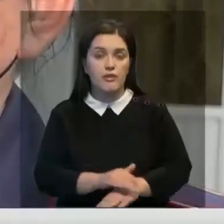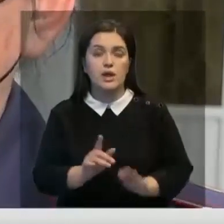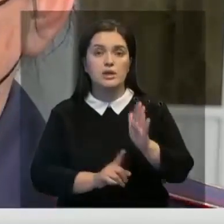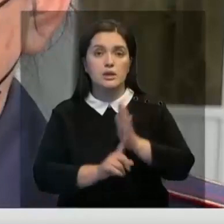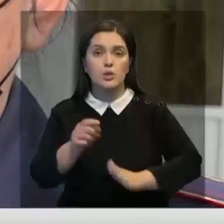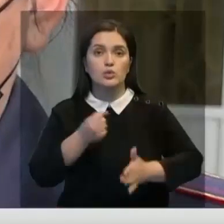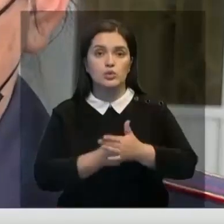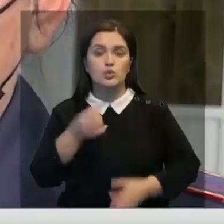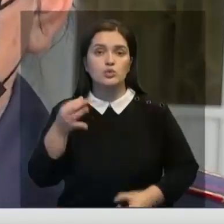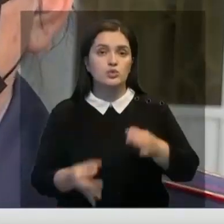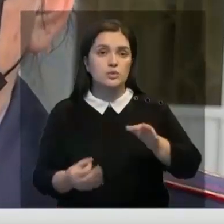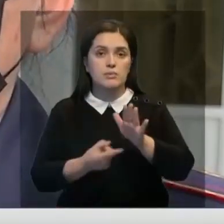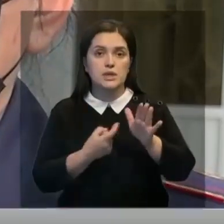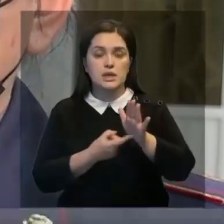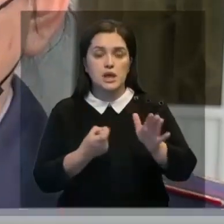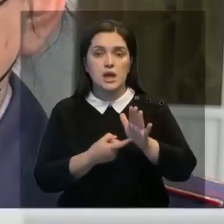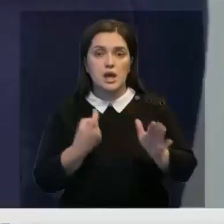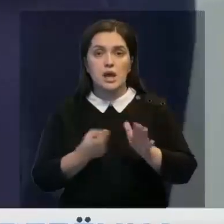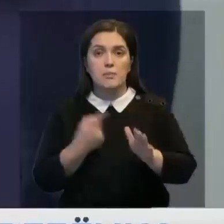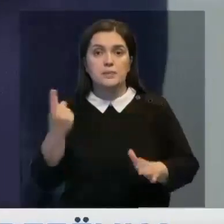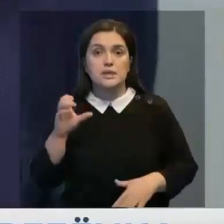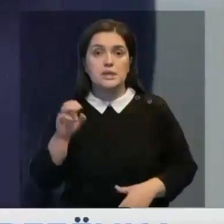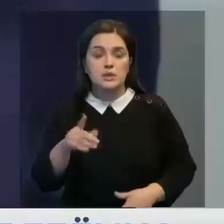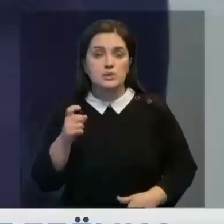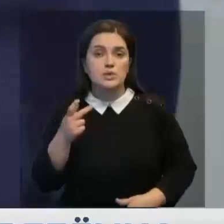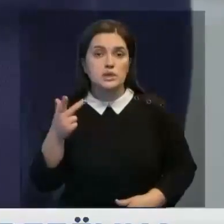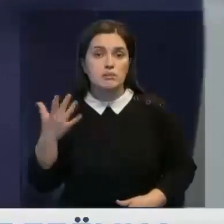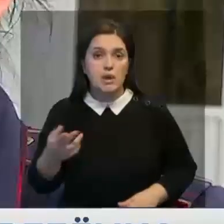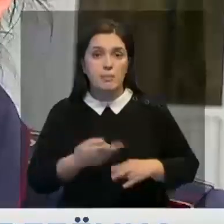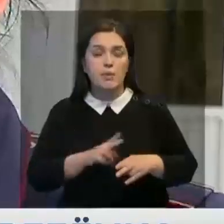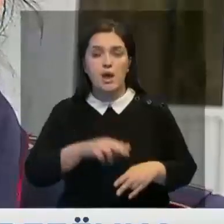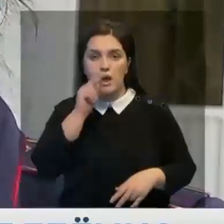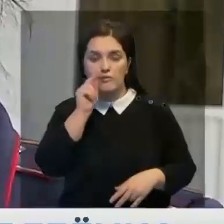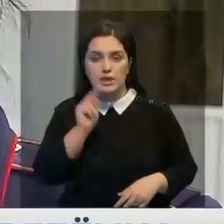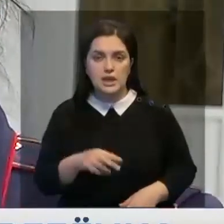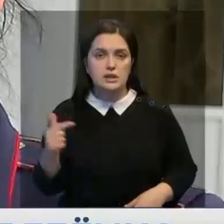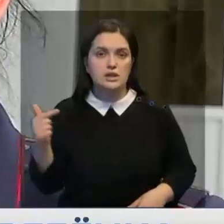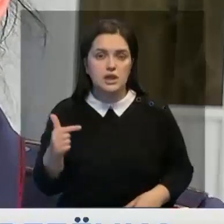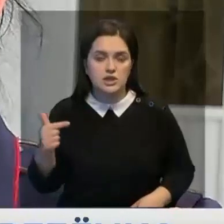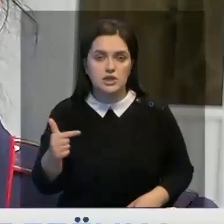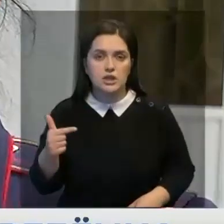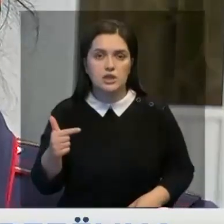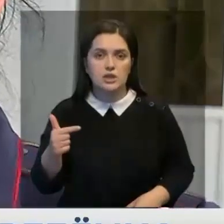досудебное расследование по части 1 статьи 135. Обвиняемому по данному факту гражданину